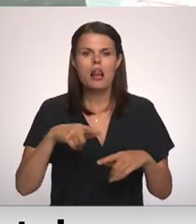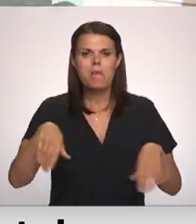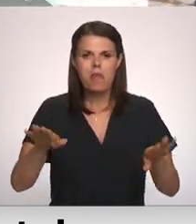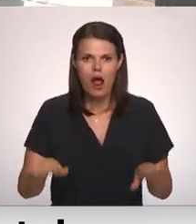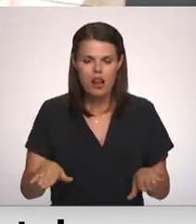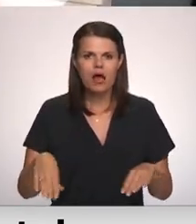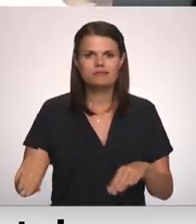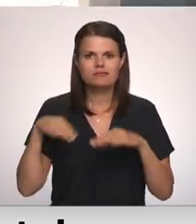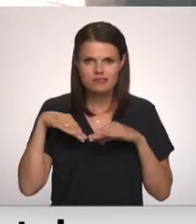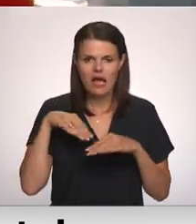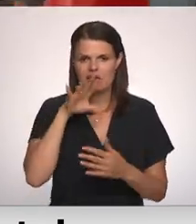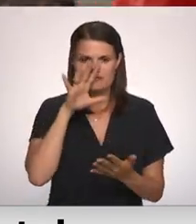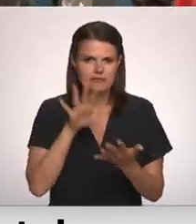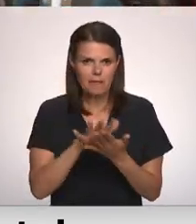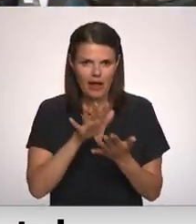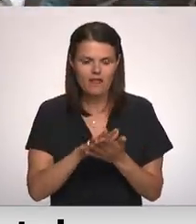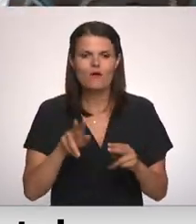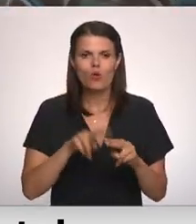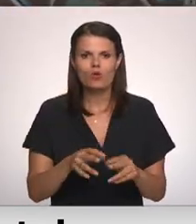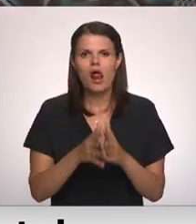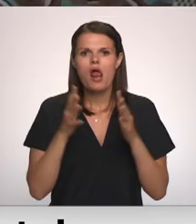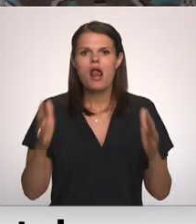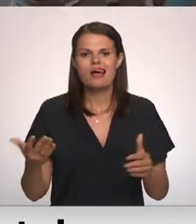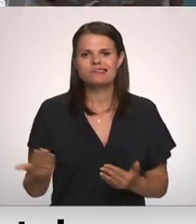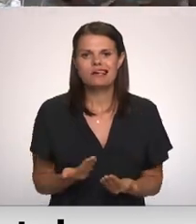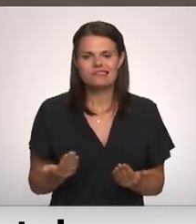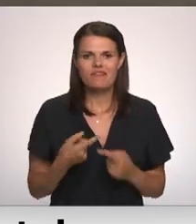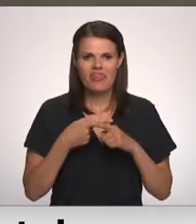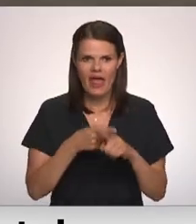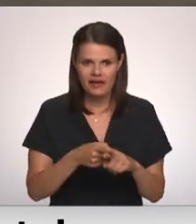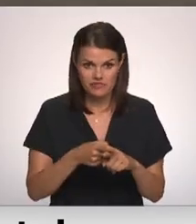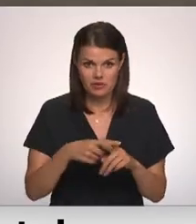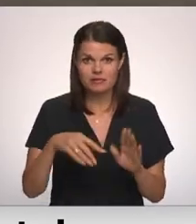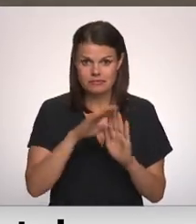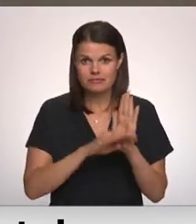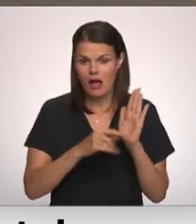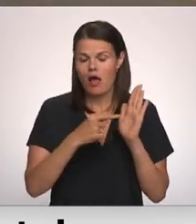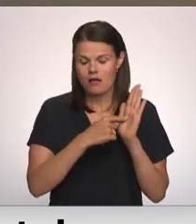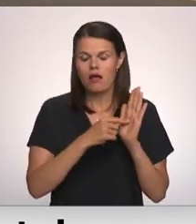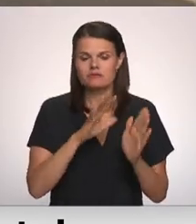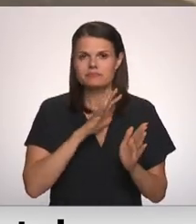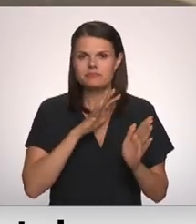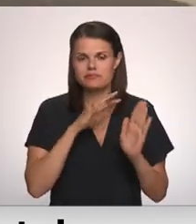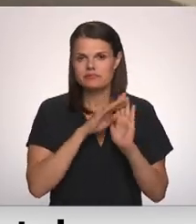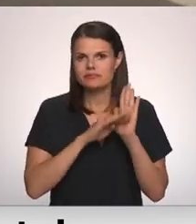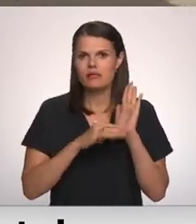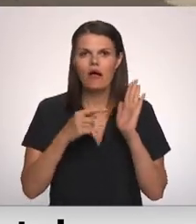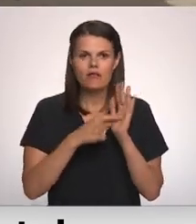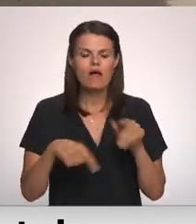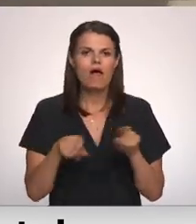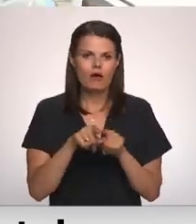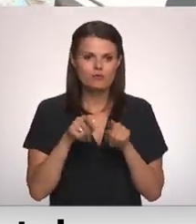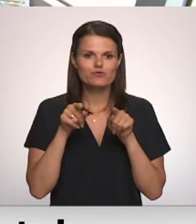spilveni. Un arī lielā sadzīves tehnika bija. Un tas arī bija sarakstā? Jā, tas arī bija sarakstā. Arī